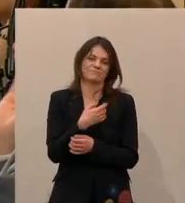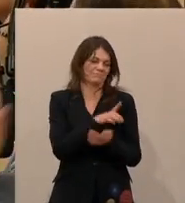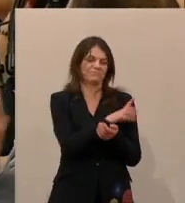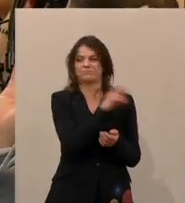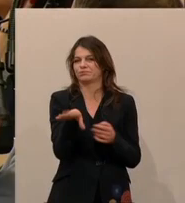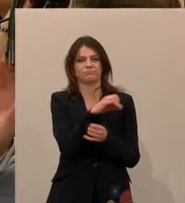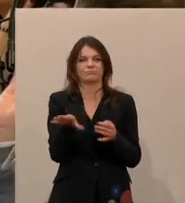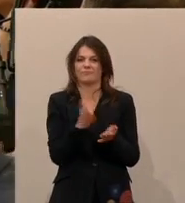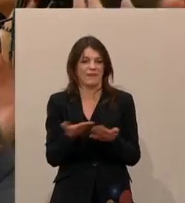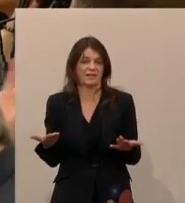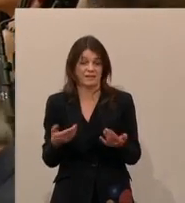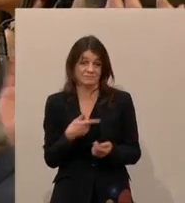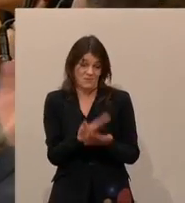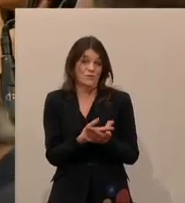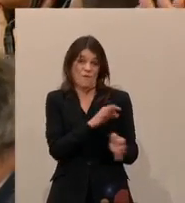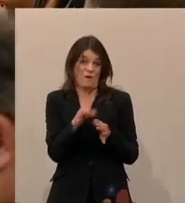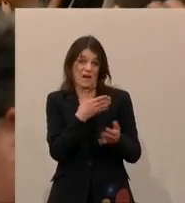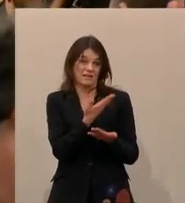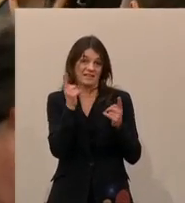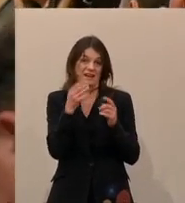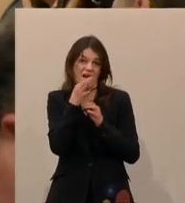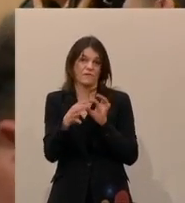mit einer dringlichen.